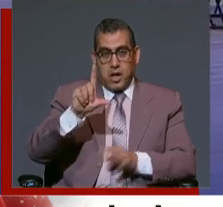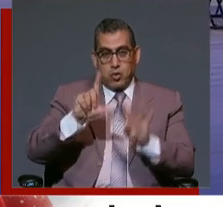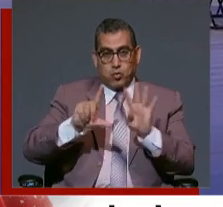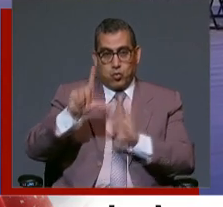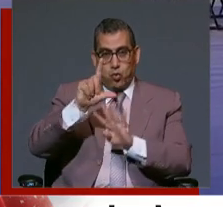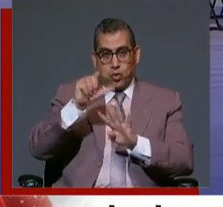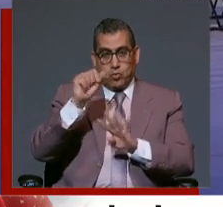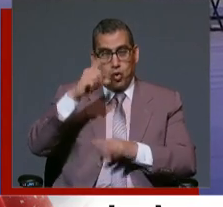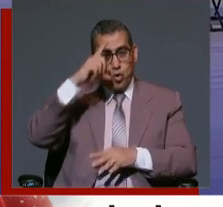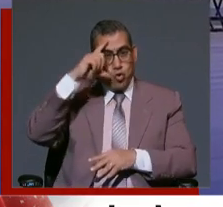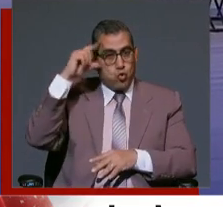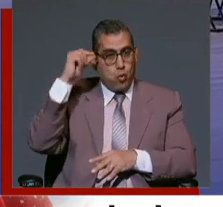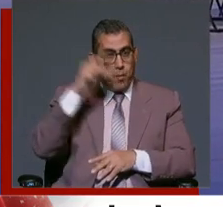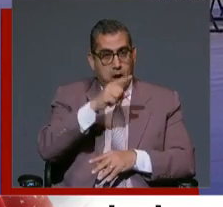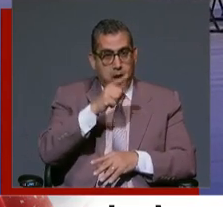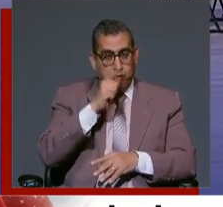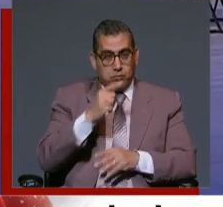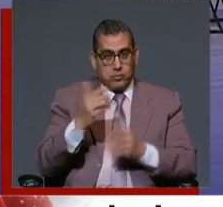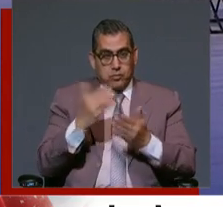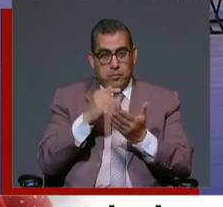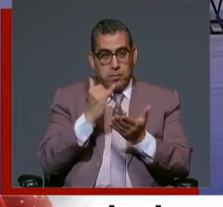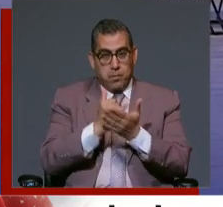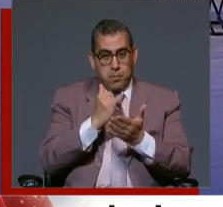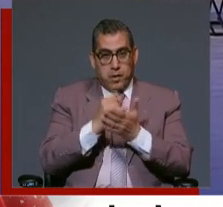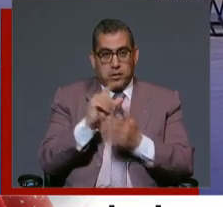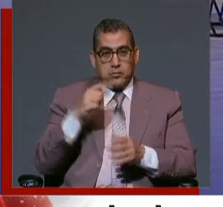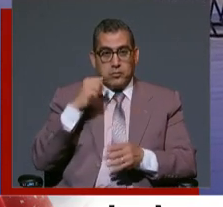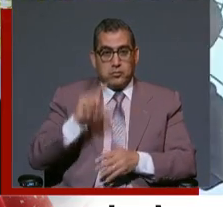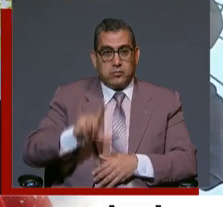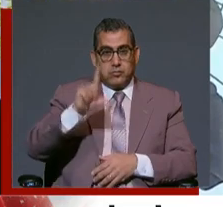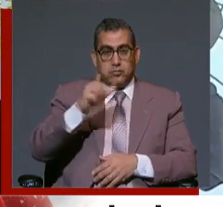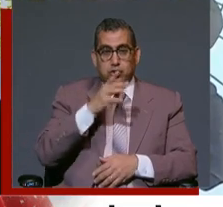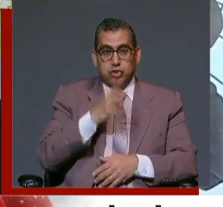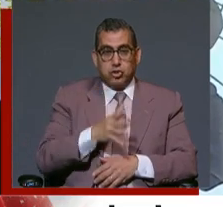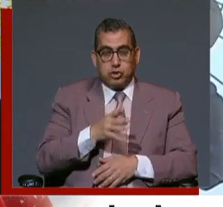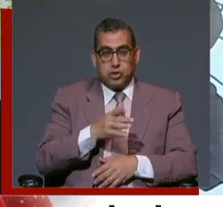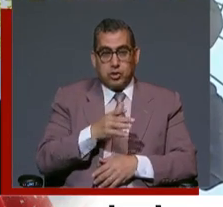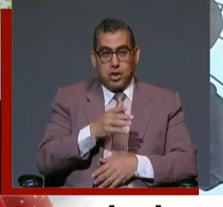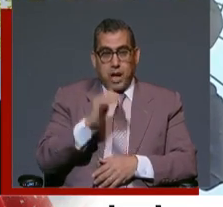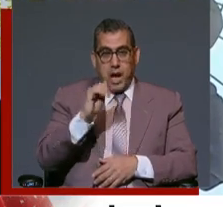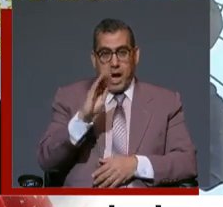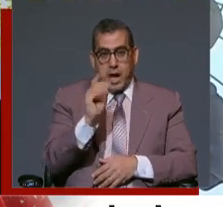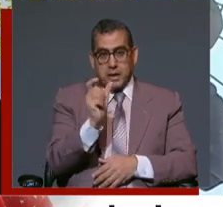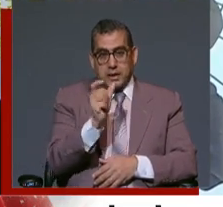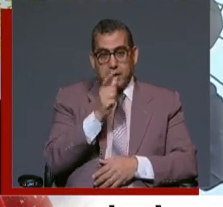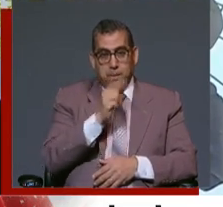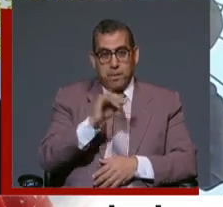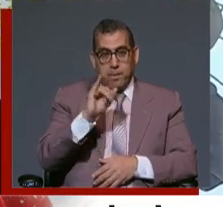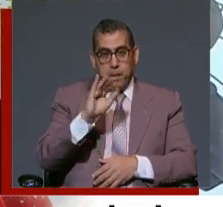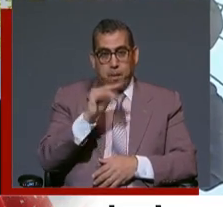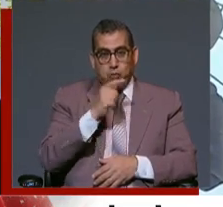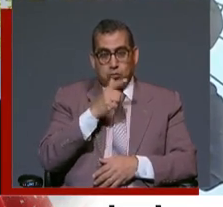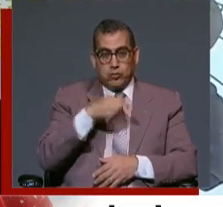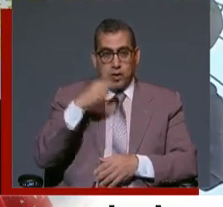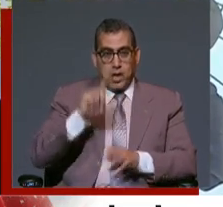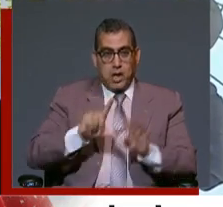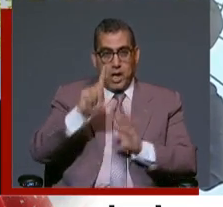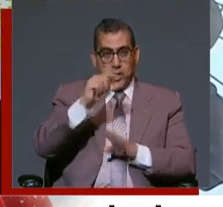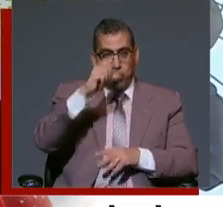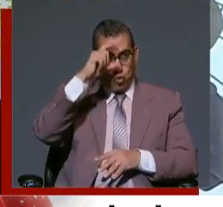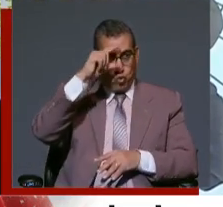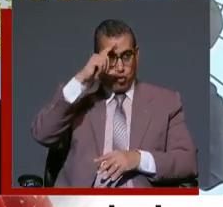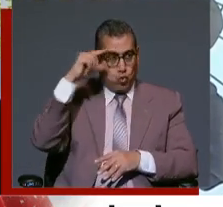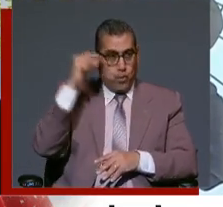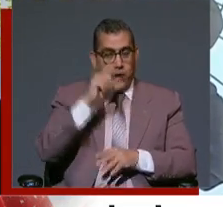جمهورية الصومال الفيدرالية، ممثلا لفخامة السيد حسن شيخ محمود رئيس